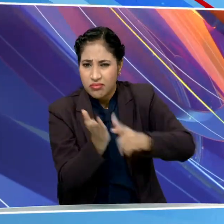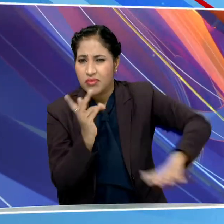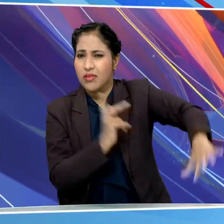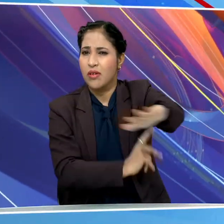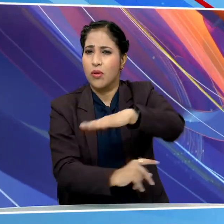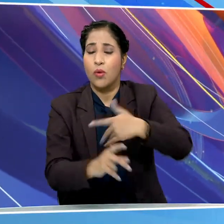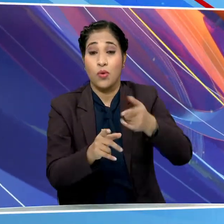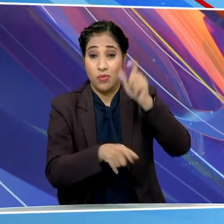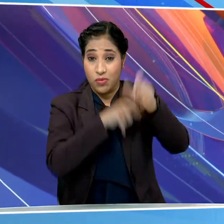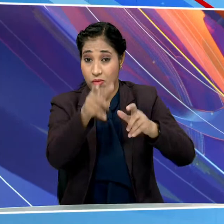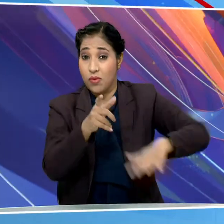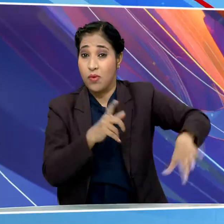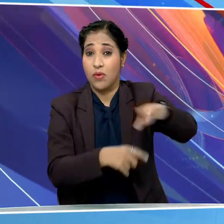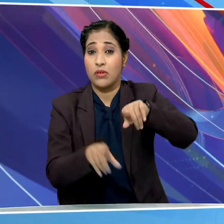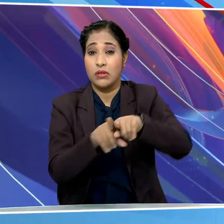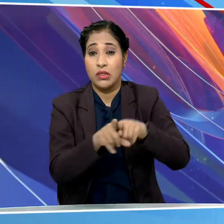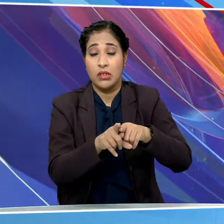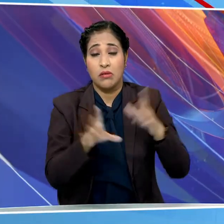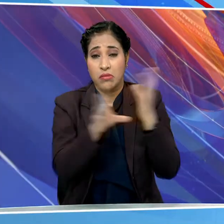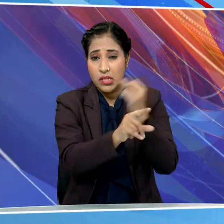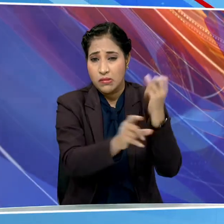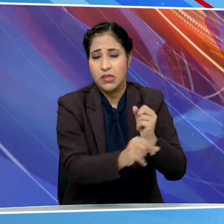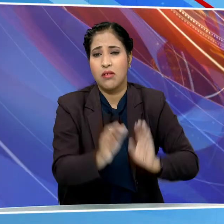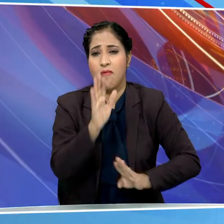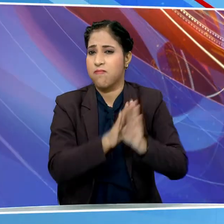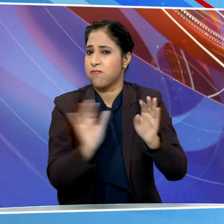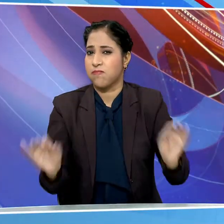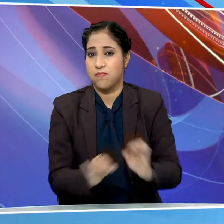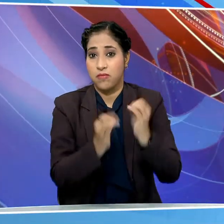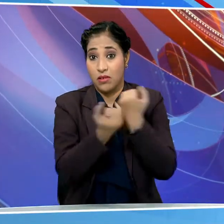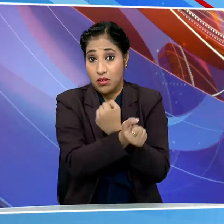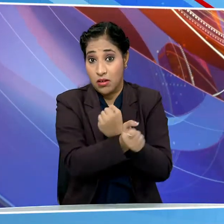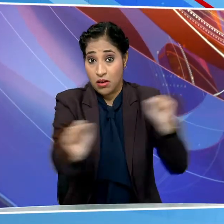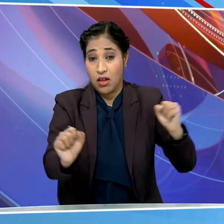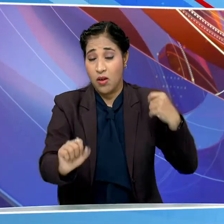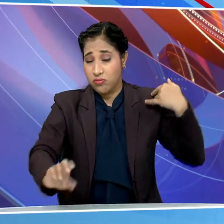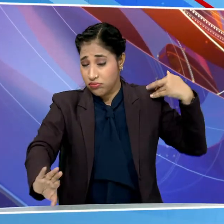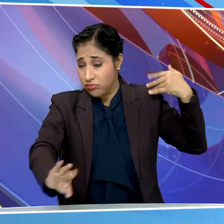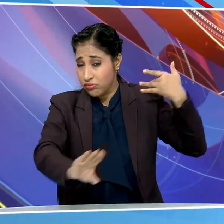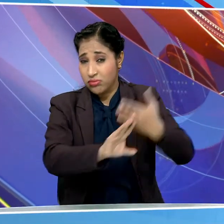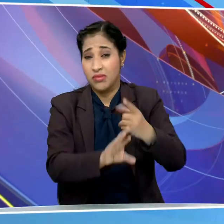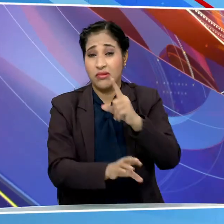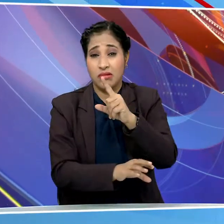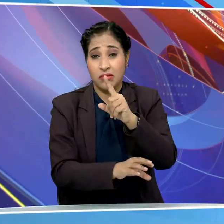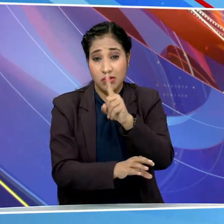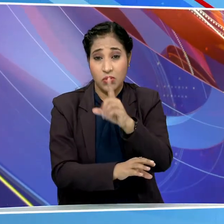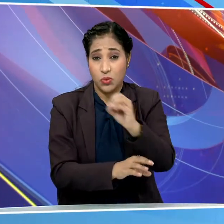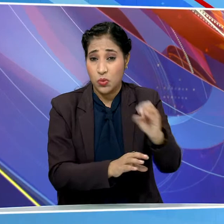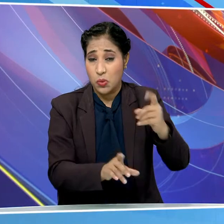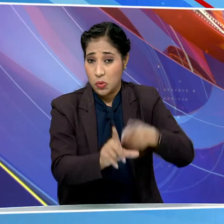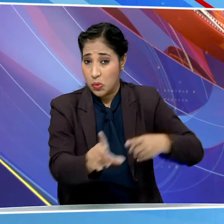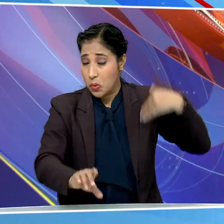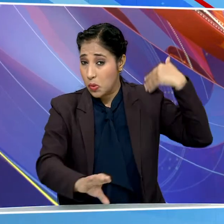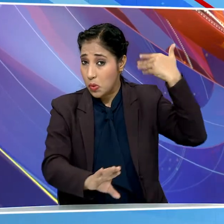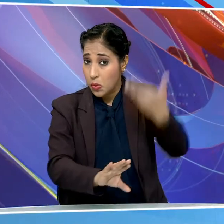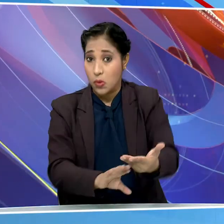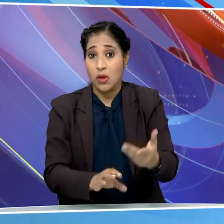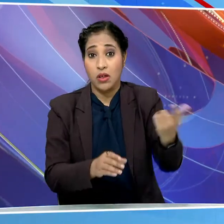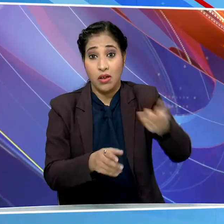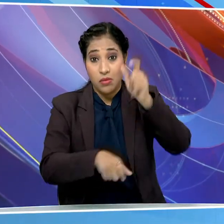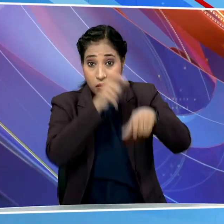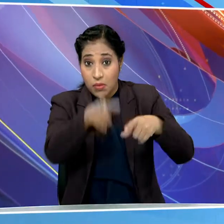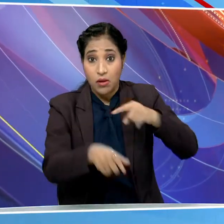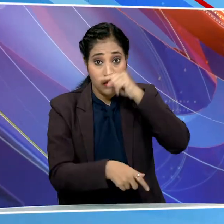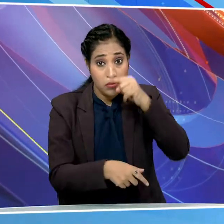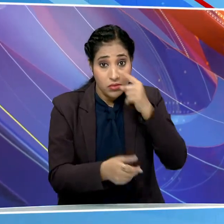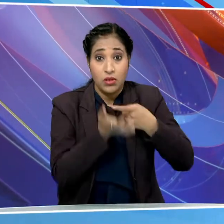को लोगों को उनसे वंचित रखा गया। आजादी के इतने दशकों बाद उन्हें आदिवासियों के गौरव और